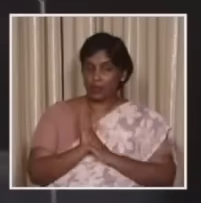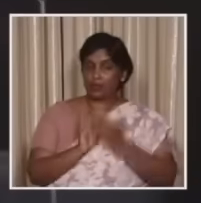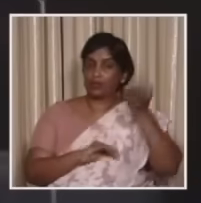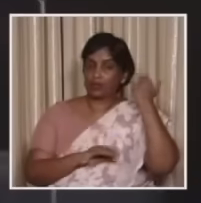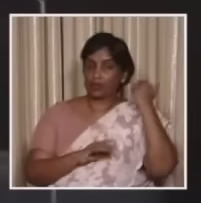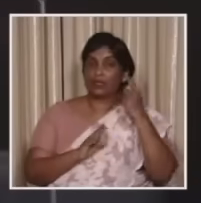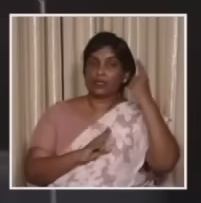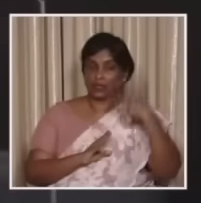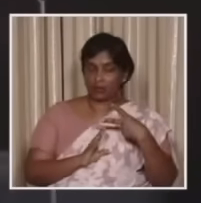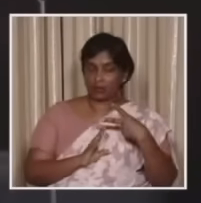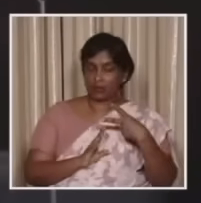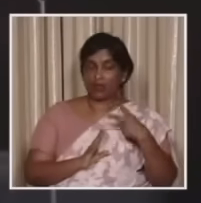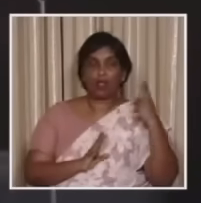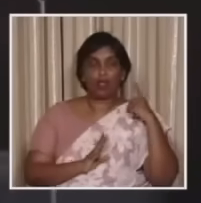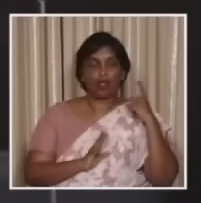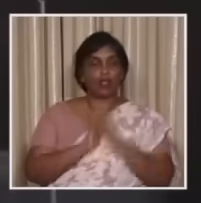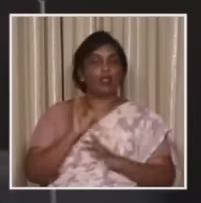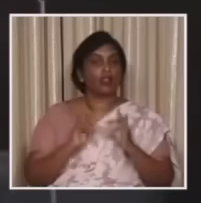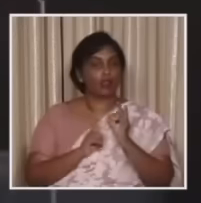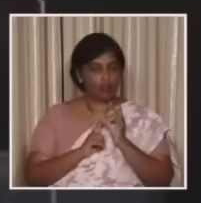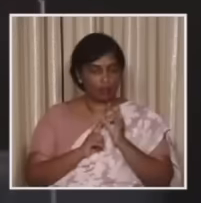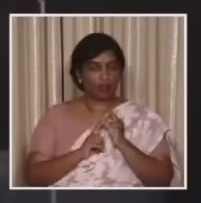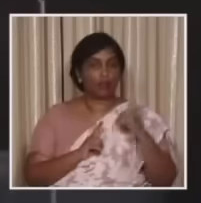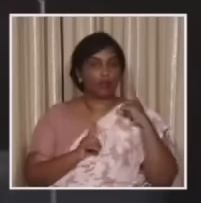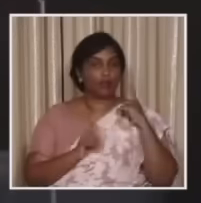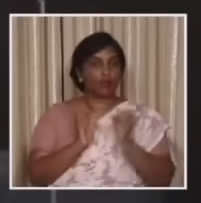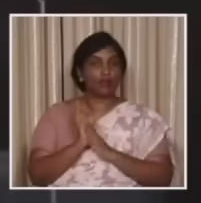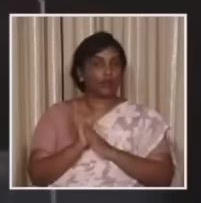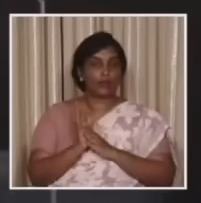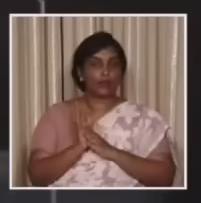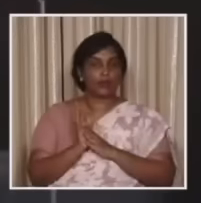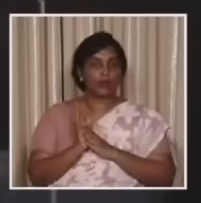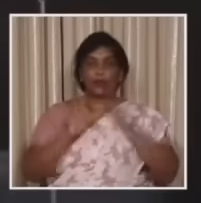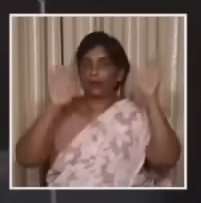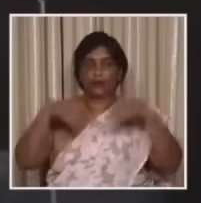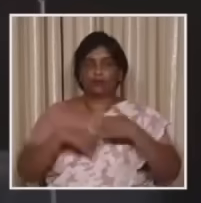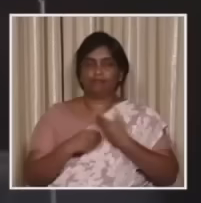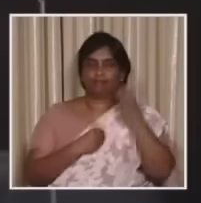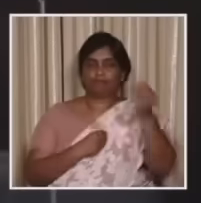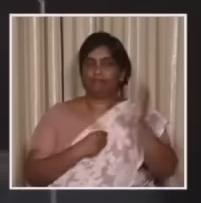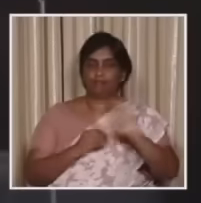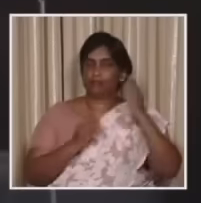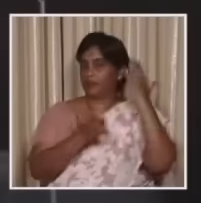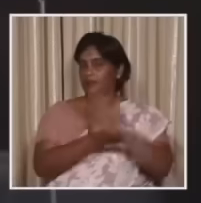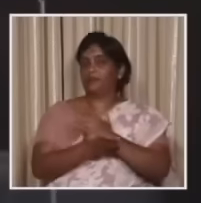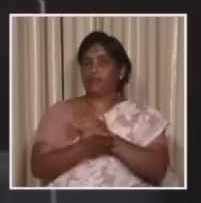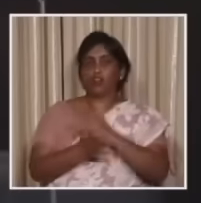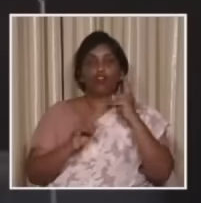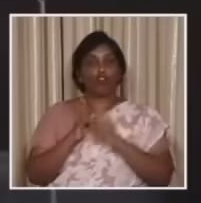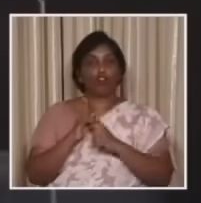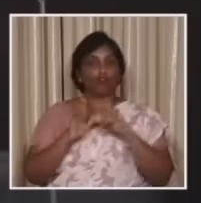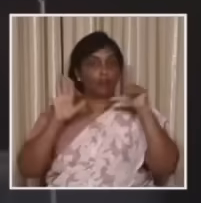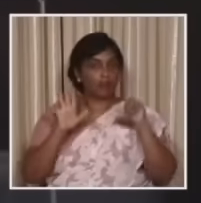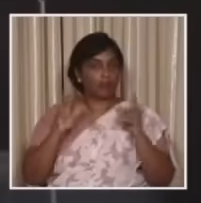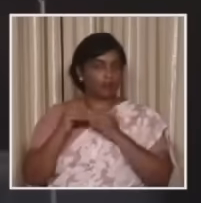හිටපු නියෝජ්‍ය ආරක්ෂක ඇමතිටත් ආරක්ෂක කවුන්සලයට එන දුන්නේ නැහැ. ඒක නැවතුවා ඔක්තෝබර් 7 වෙනිදා